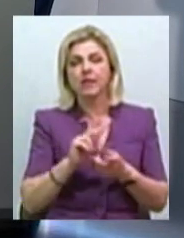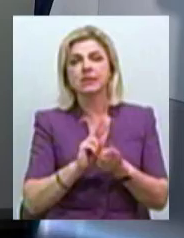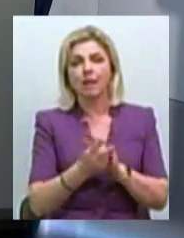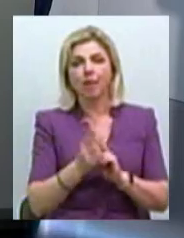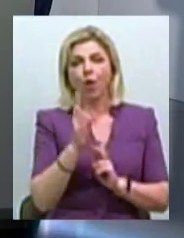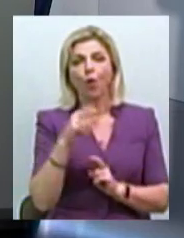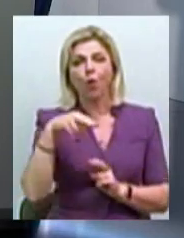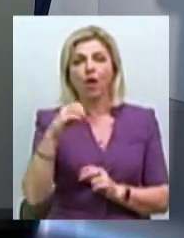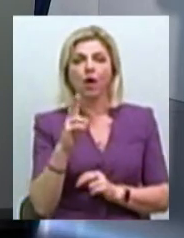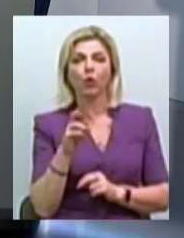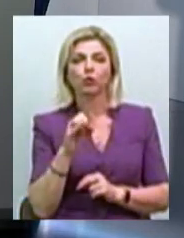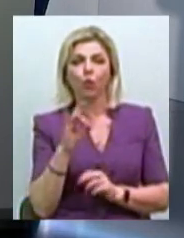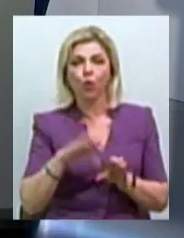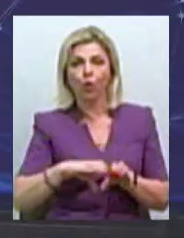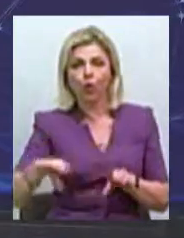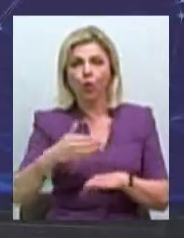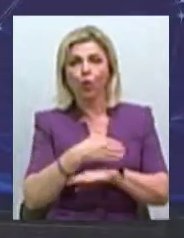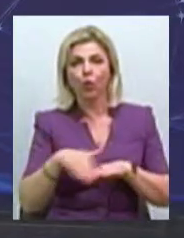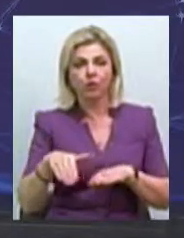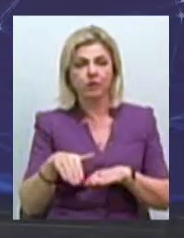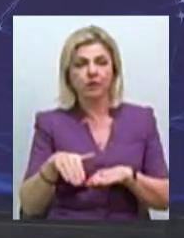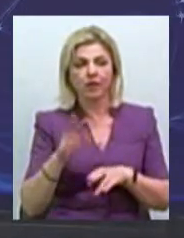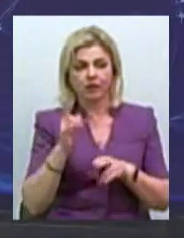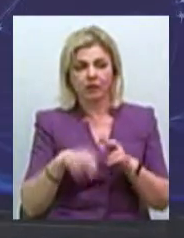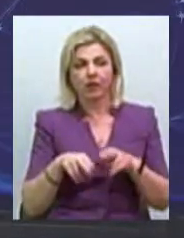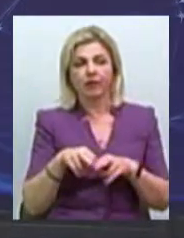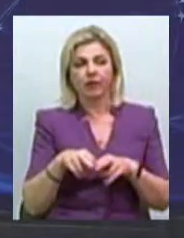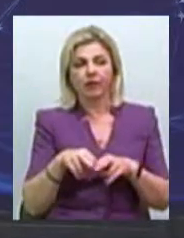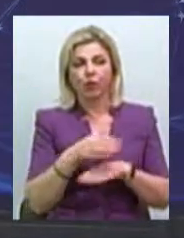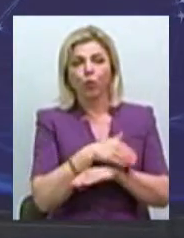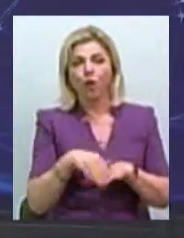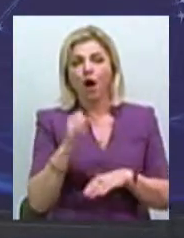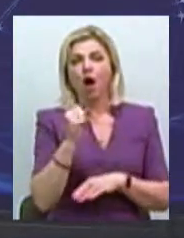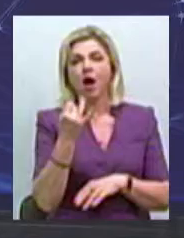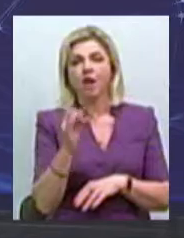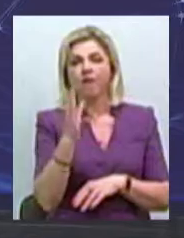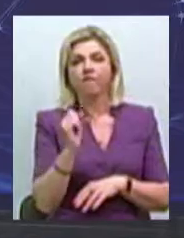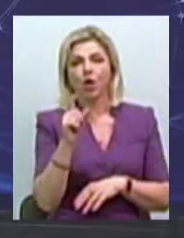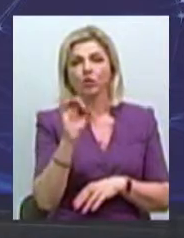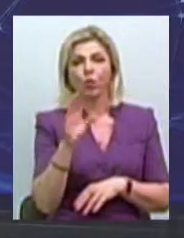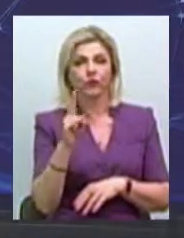колектора по вулиці Айвазовського, закінчується розроблятися по вулиці Айвазовського.